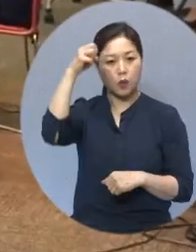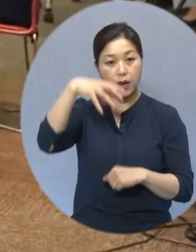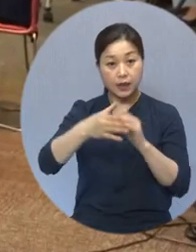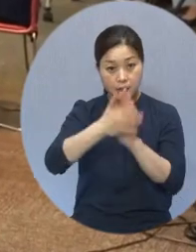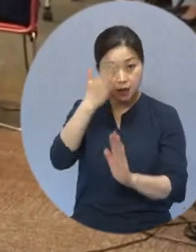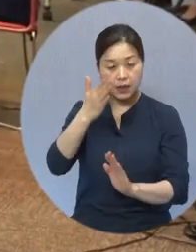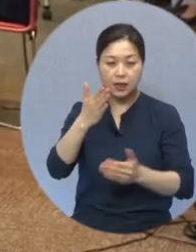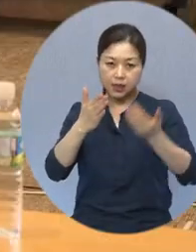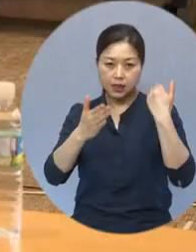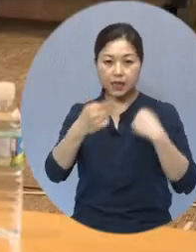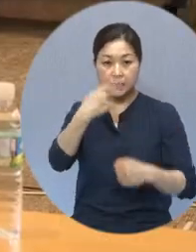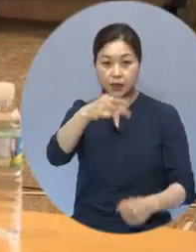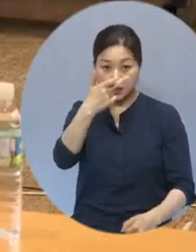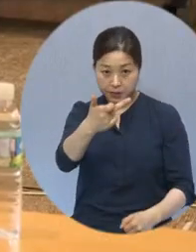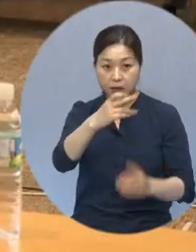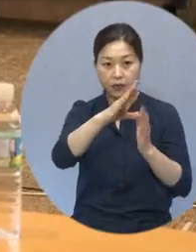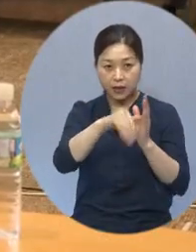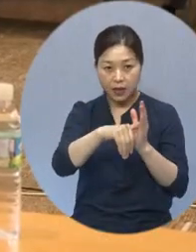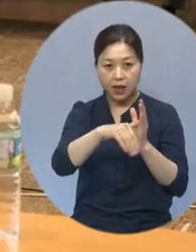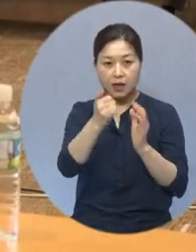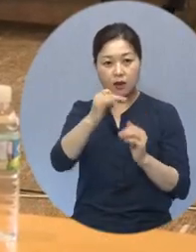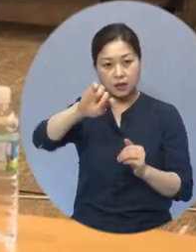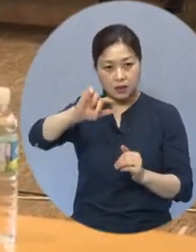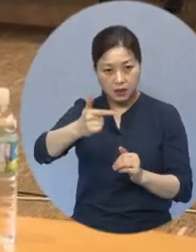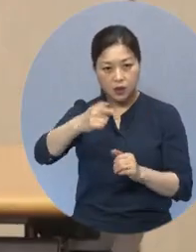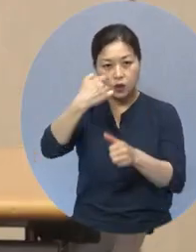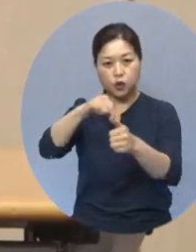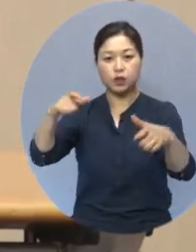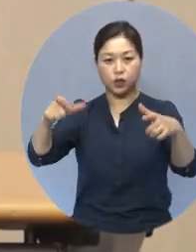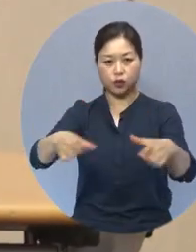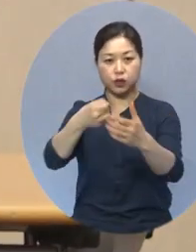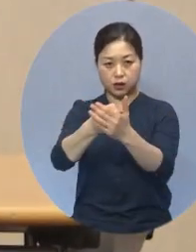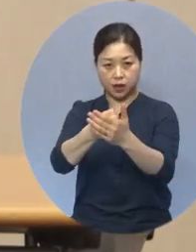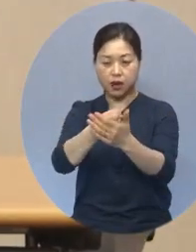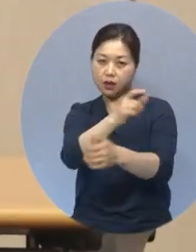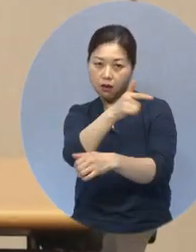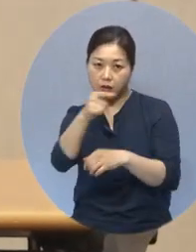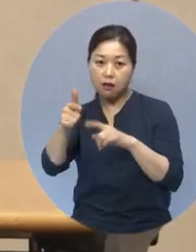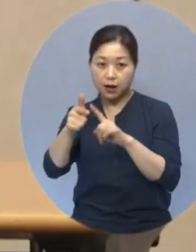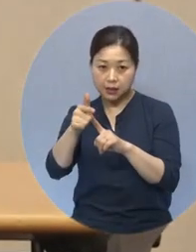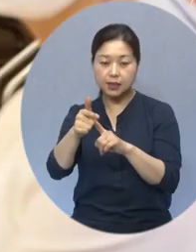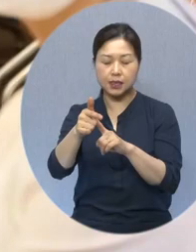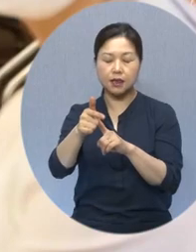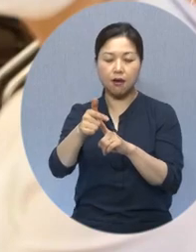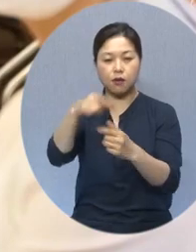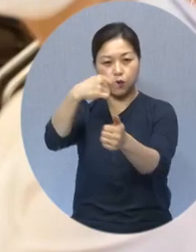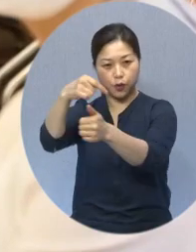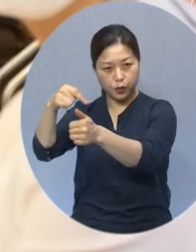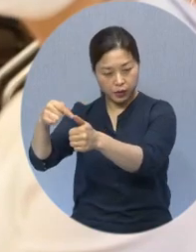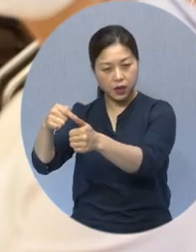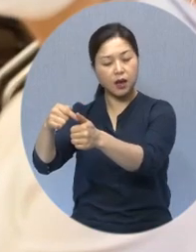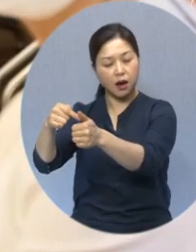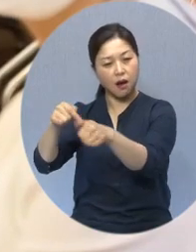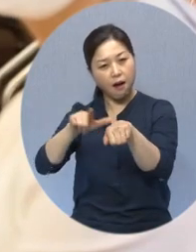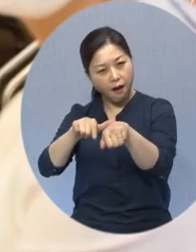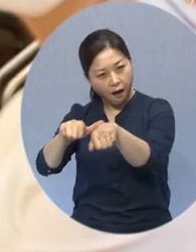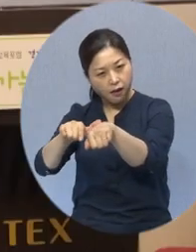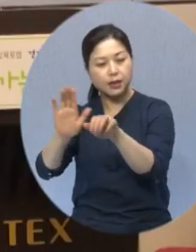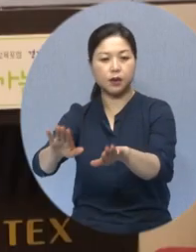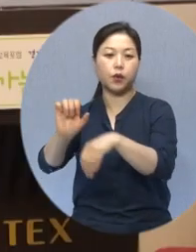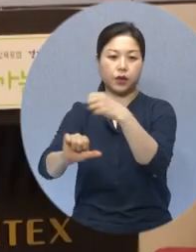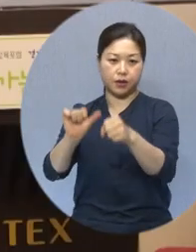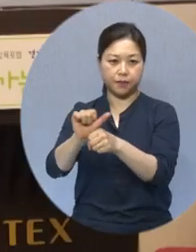고양시는 지난 2017년 혁신교육지구로 지정되어 다채로운 교육 프로그램을 적용해 온지 올해로 5년